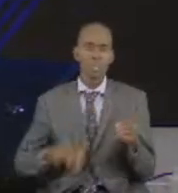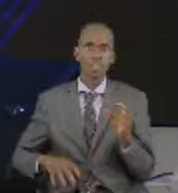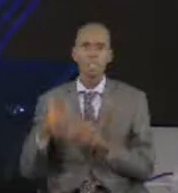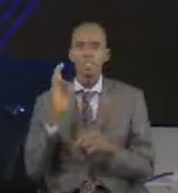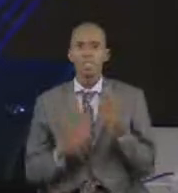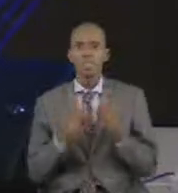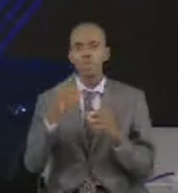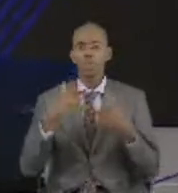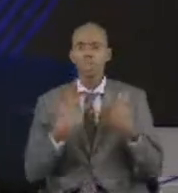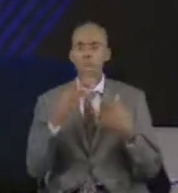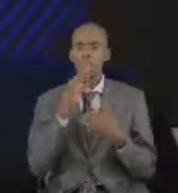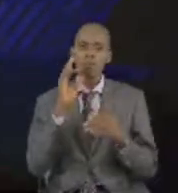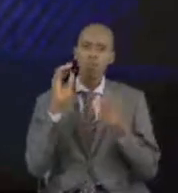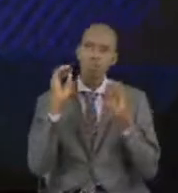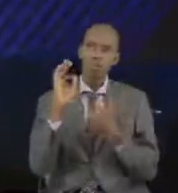Christ.